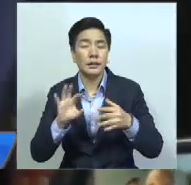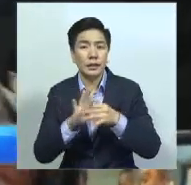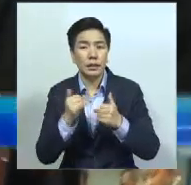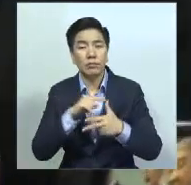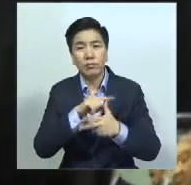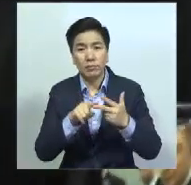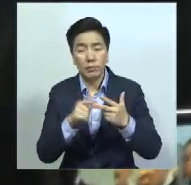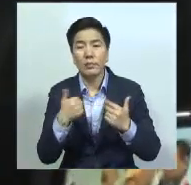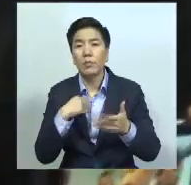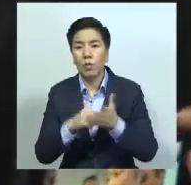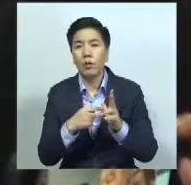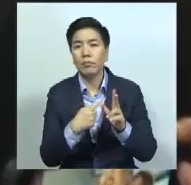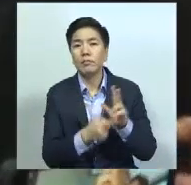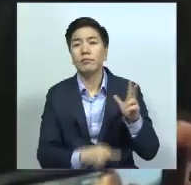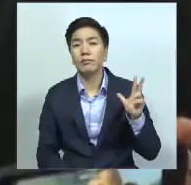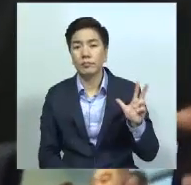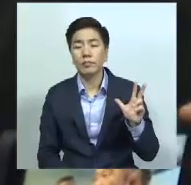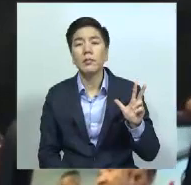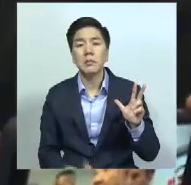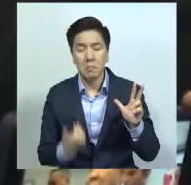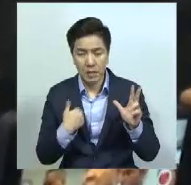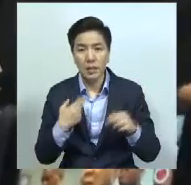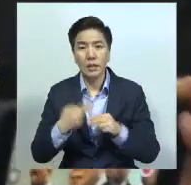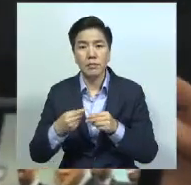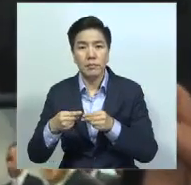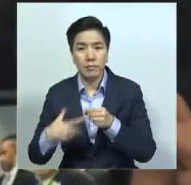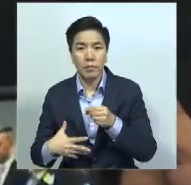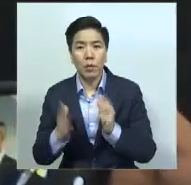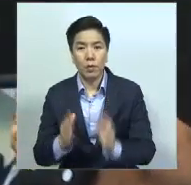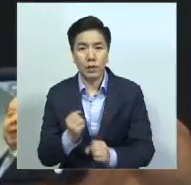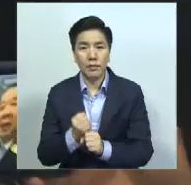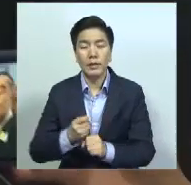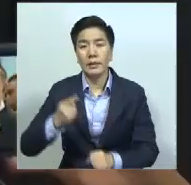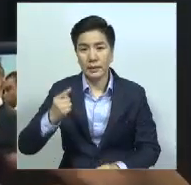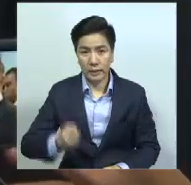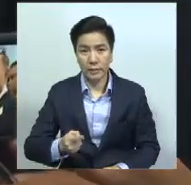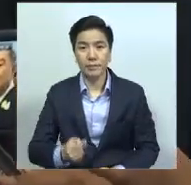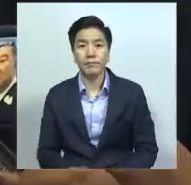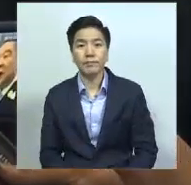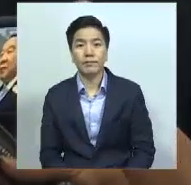ซึ่งท่านก็ยืนยันว่าทั้ง3รายชื่อเนี่ยมีอยู่ในรายชื่อคณะทำงานจริงค่ะ